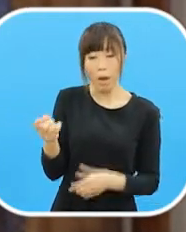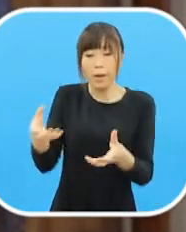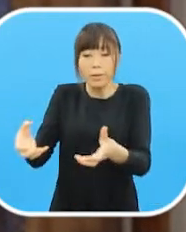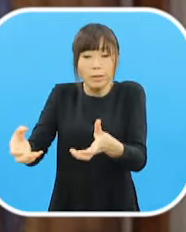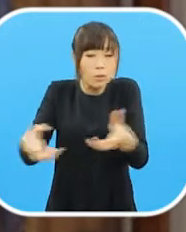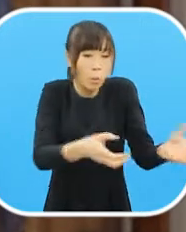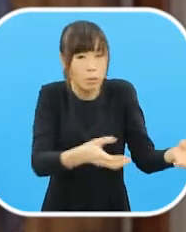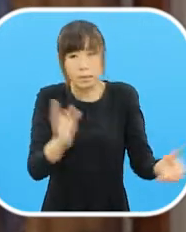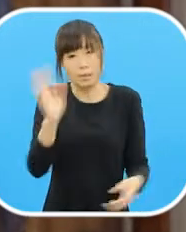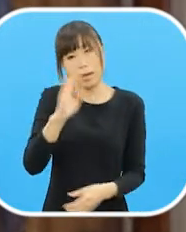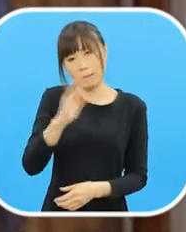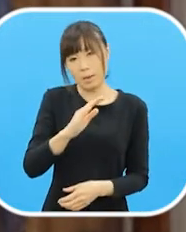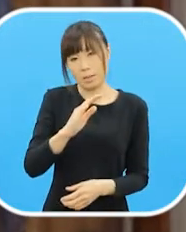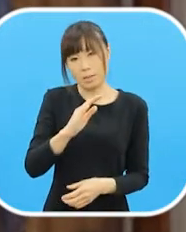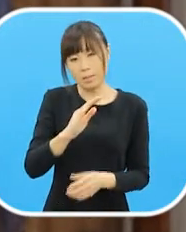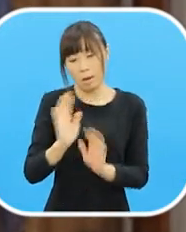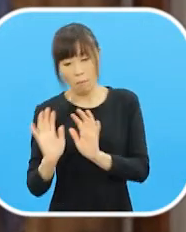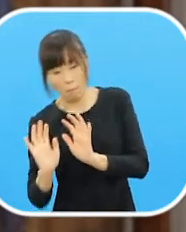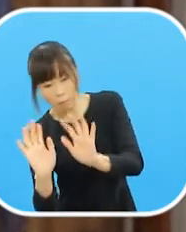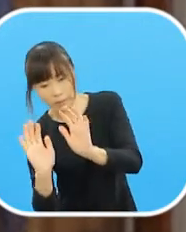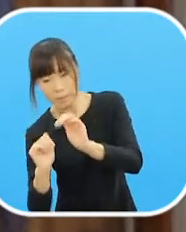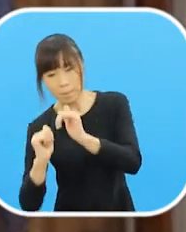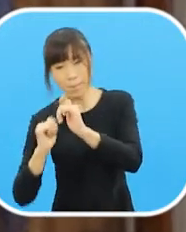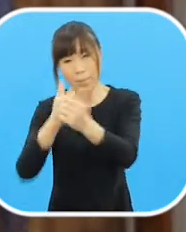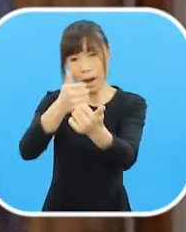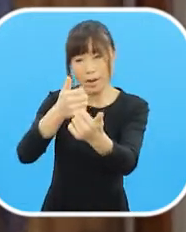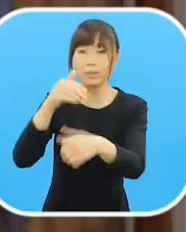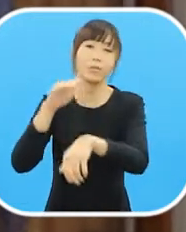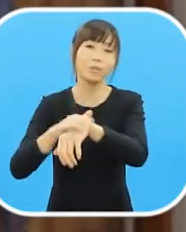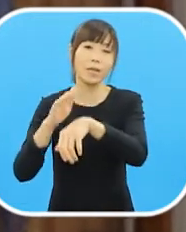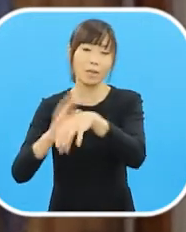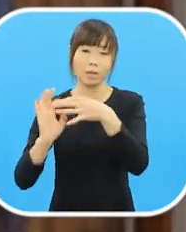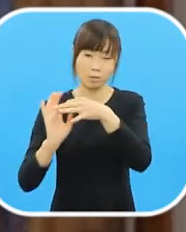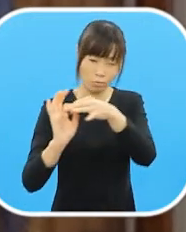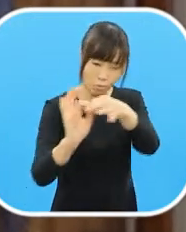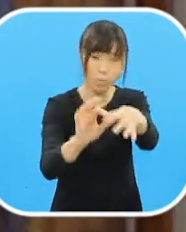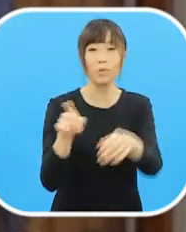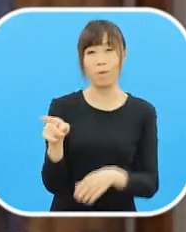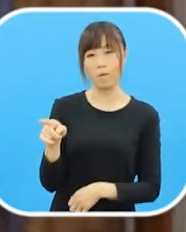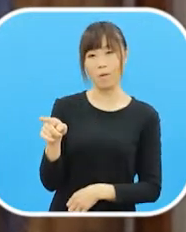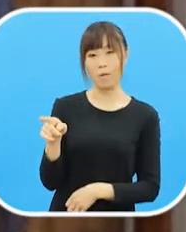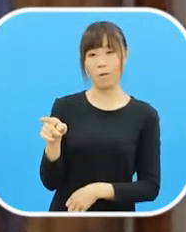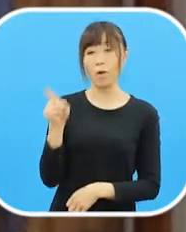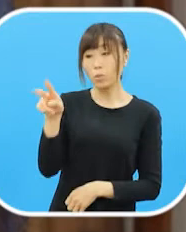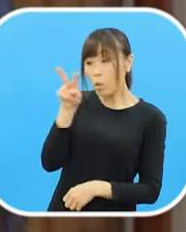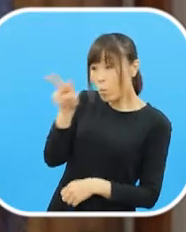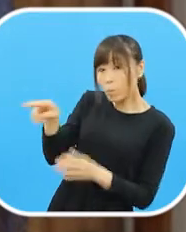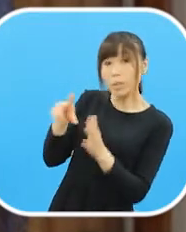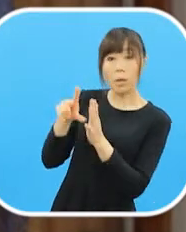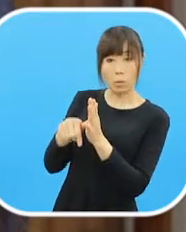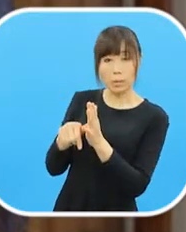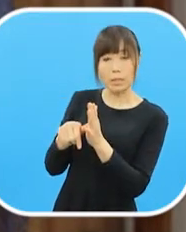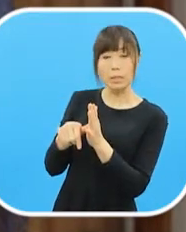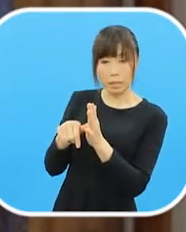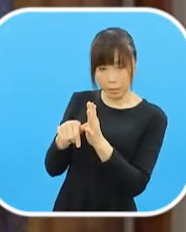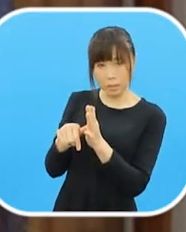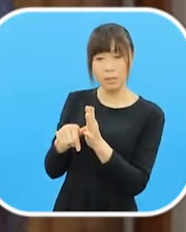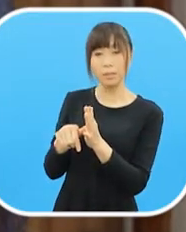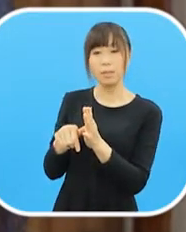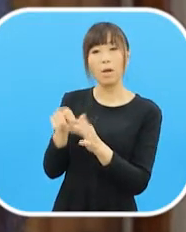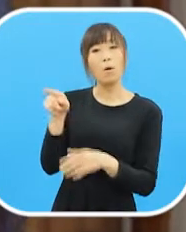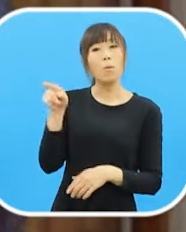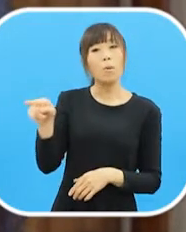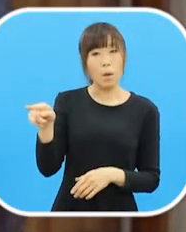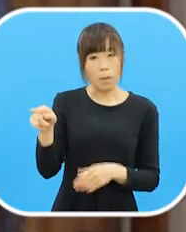らないで通算46回全部寄り切らないで勝った。で、私そうやって考えた時に、それを知った時に、ああこ